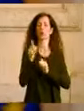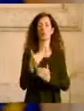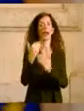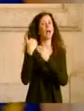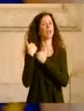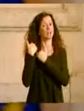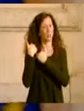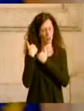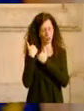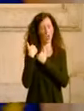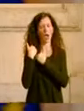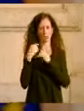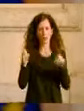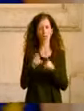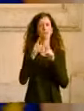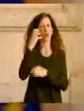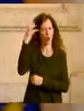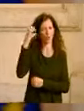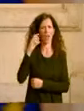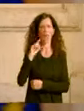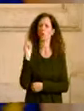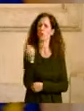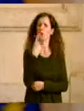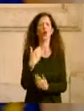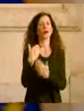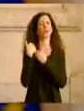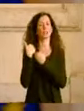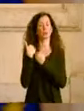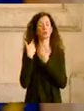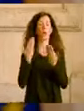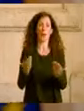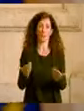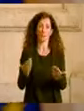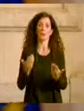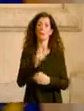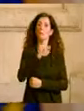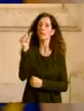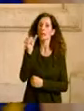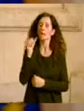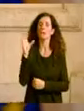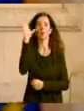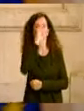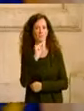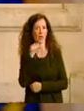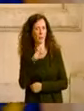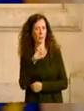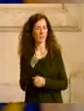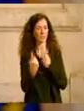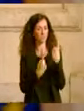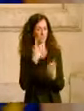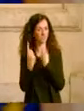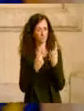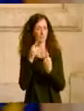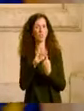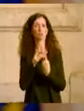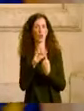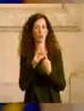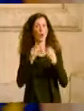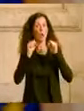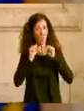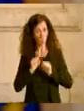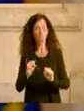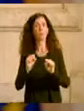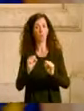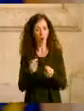il governo. Quindi bisogna prima capire e aspettare che si realizzino le condizioni per poter